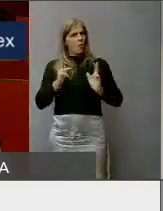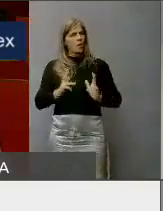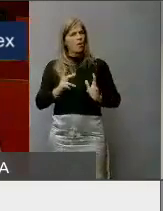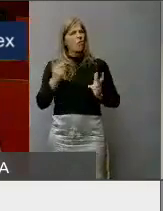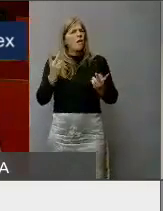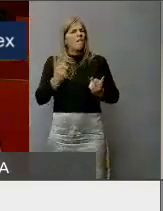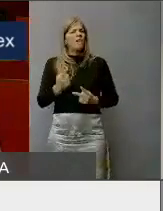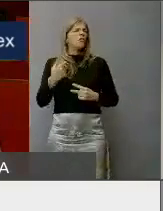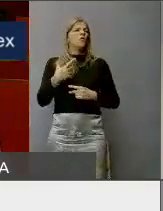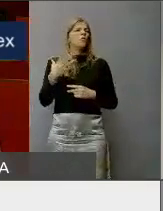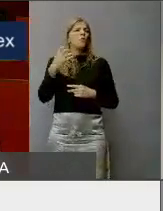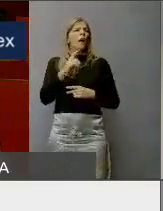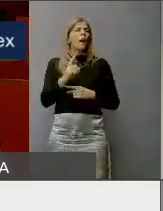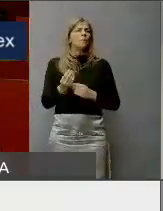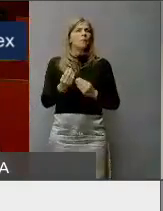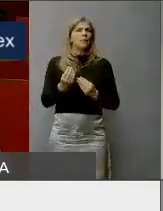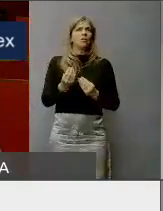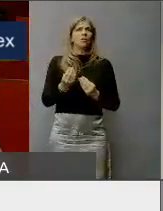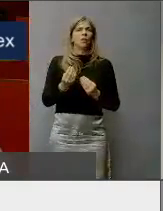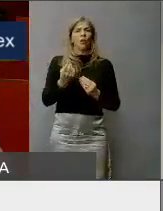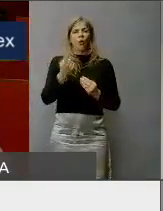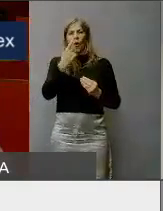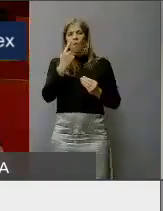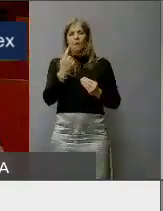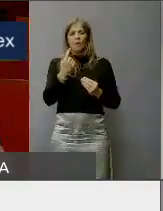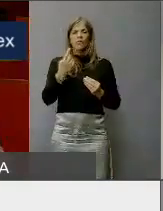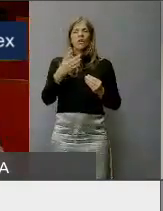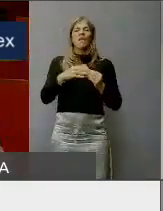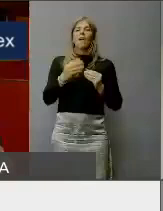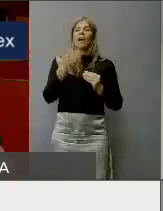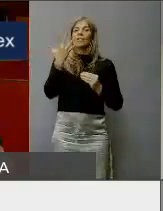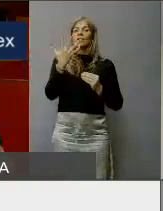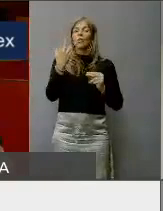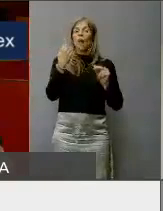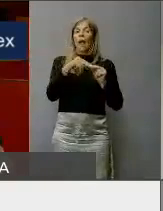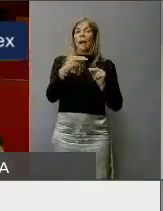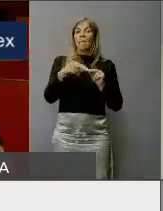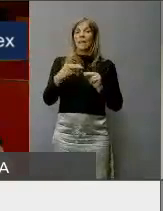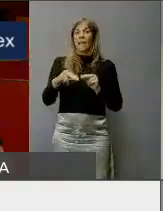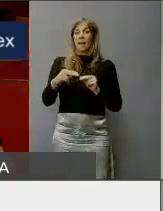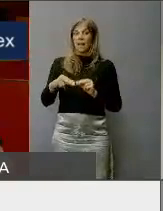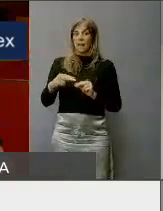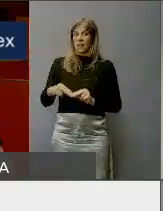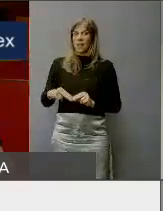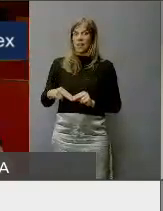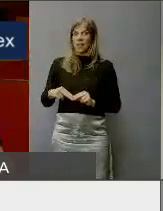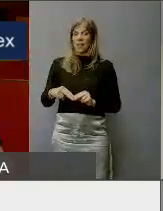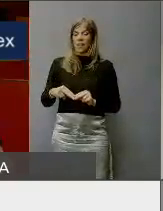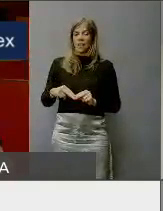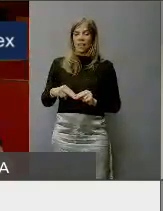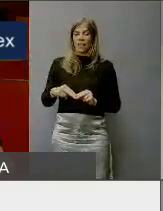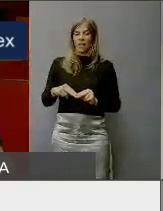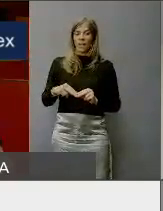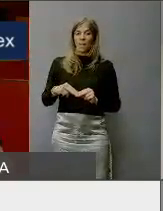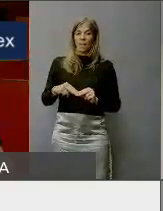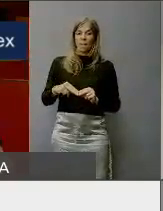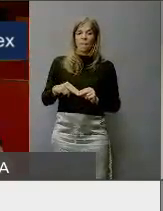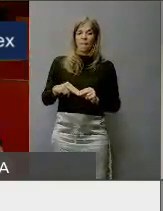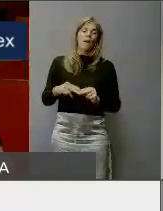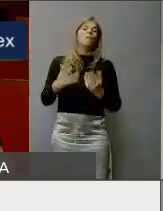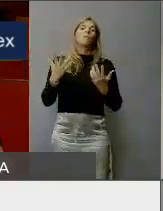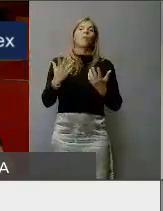politicamente come si possa fare cinque emendamenti che sono alimenta menti che la parola